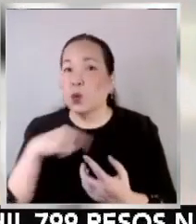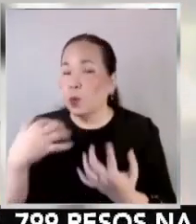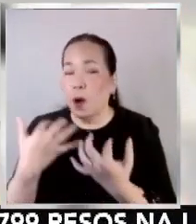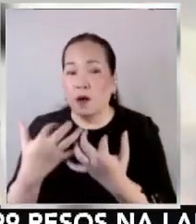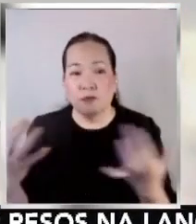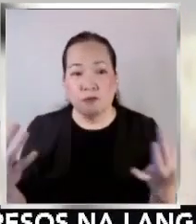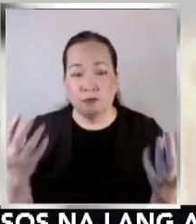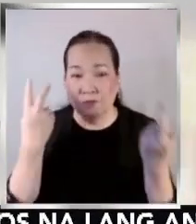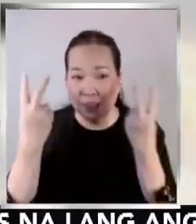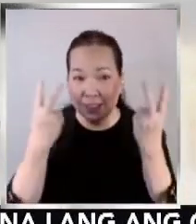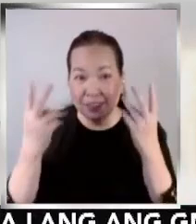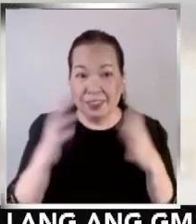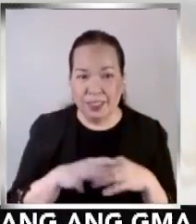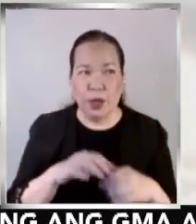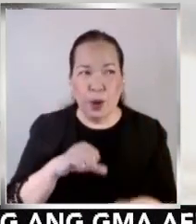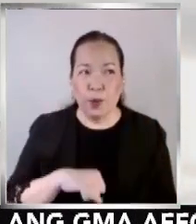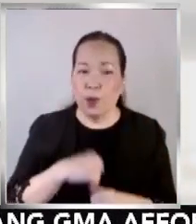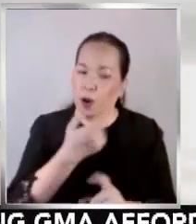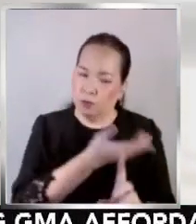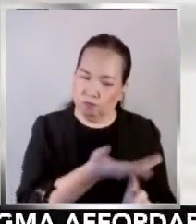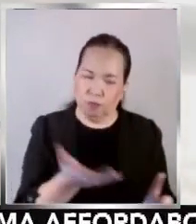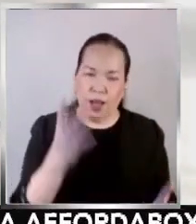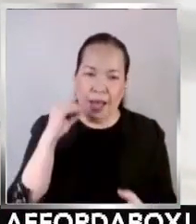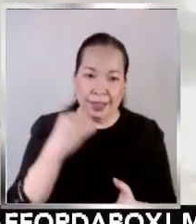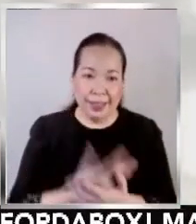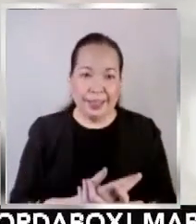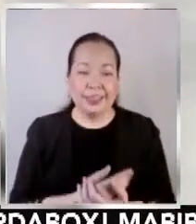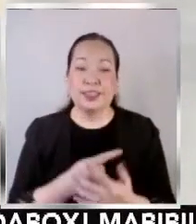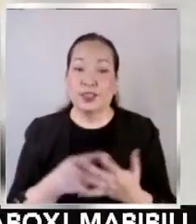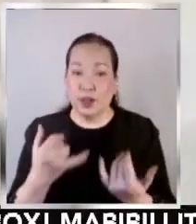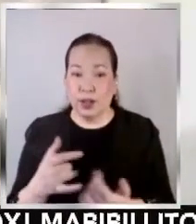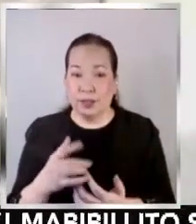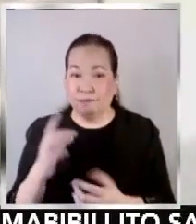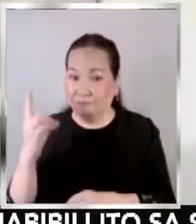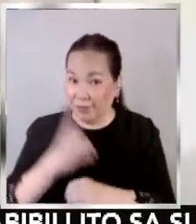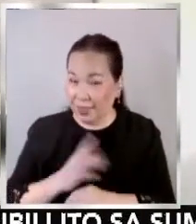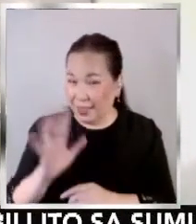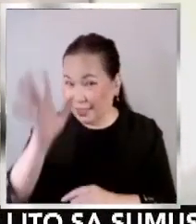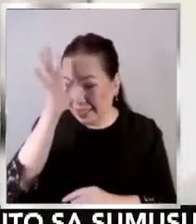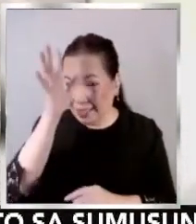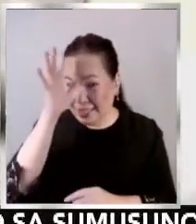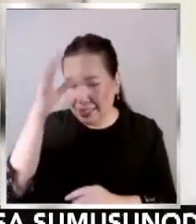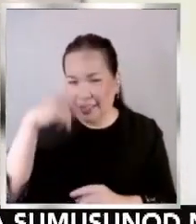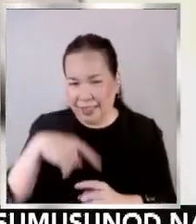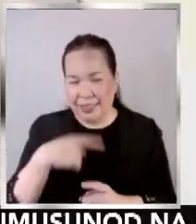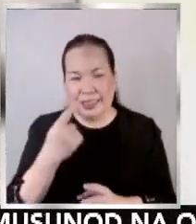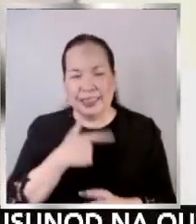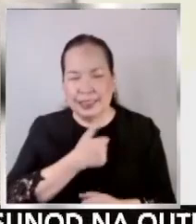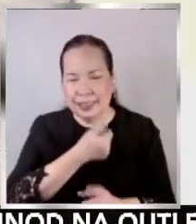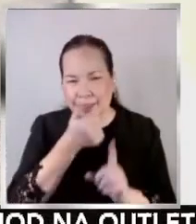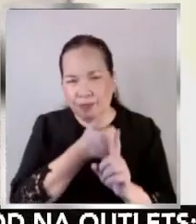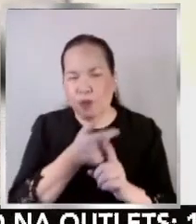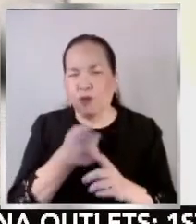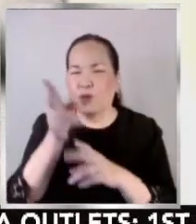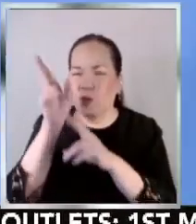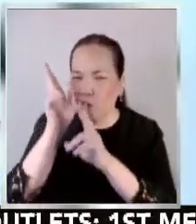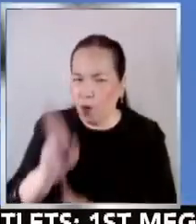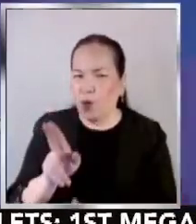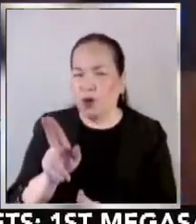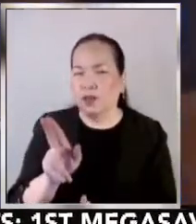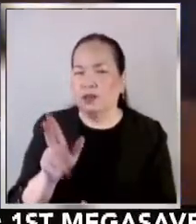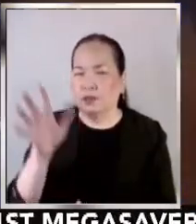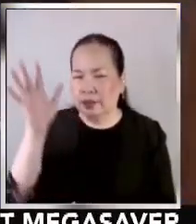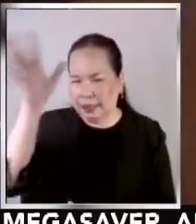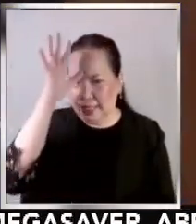ipagmalaki ang kanyang mga anak. Kaya ngayong Father's Day, nais niyang magbigay pugay sa haligi ng kanilang tahanan.